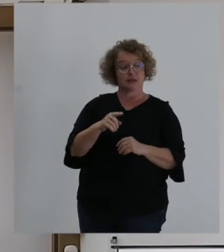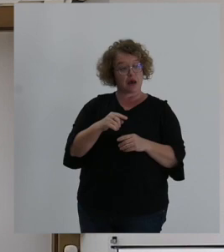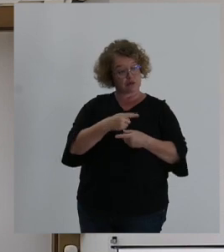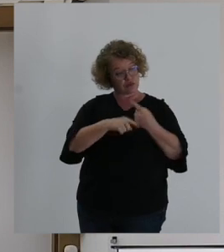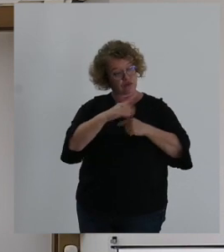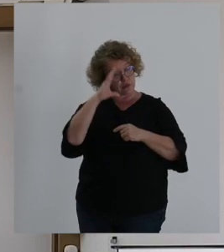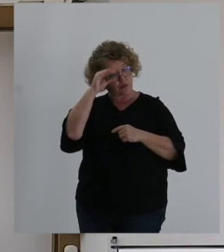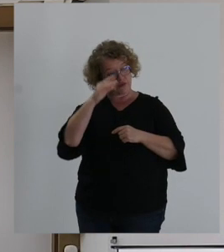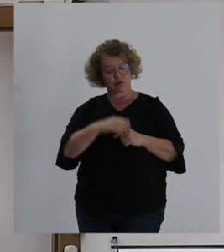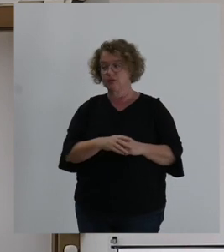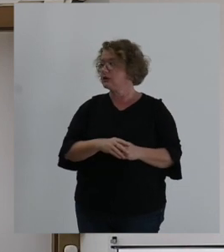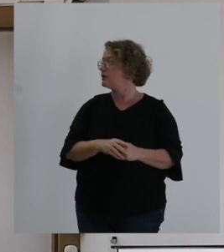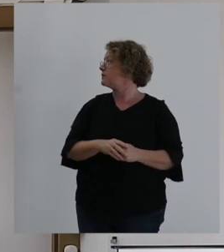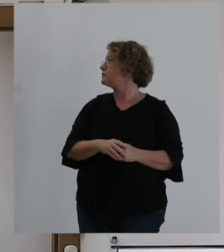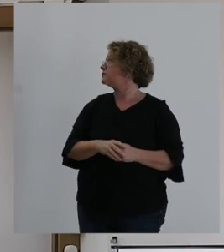professionnalisation,